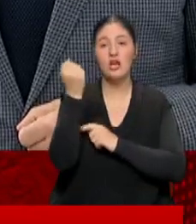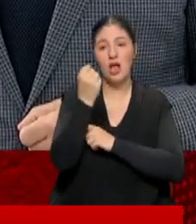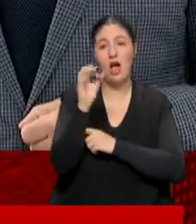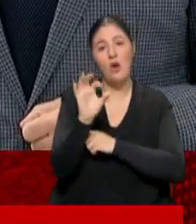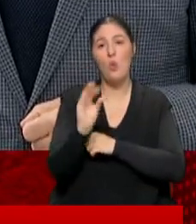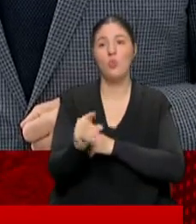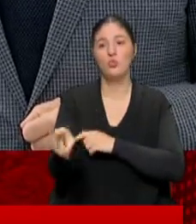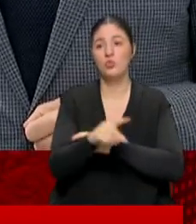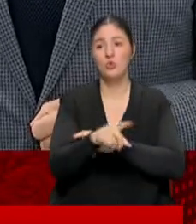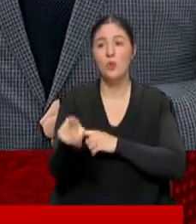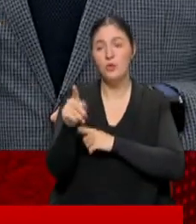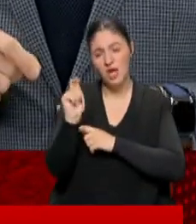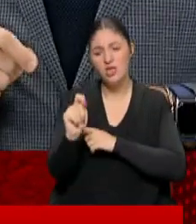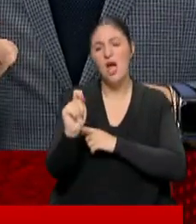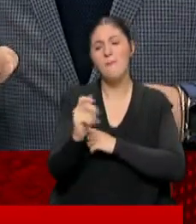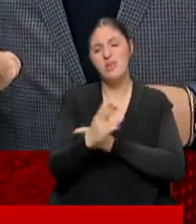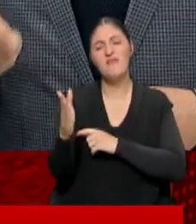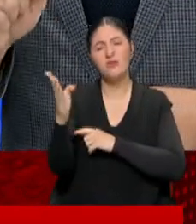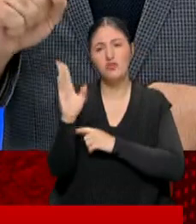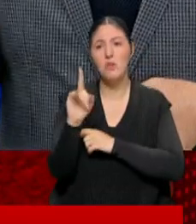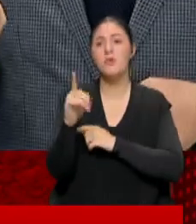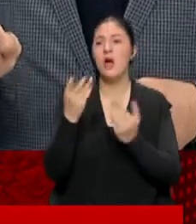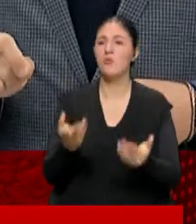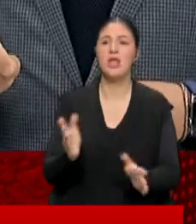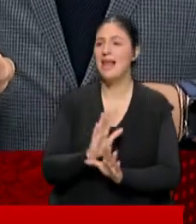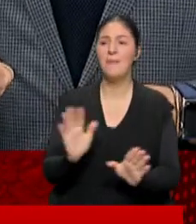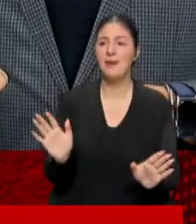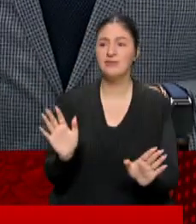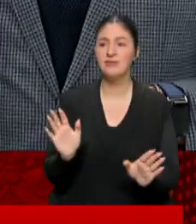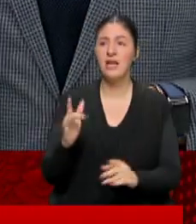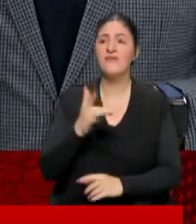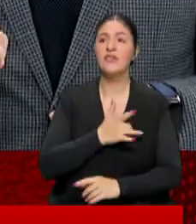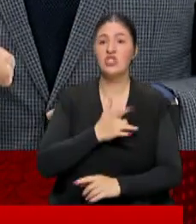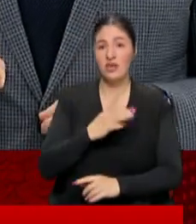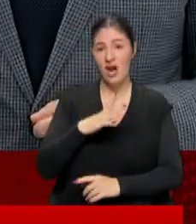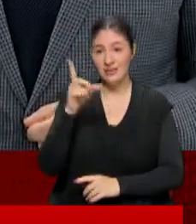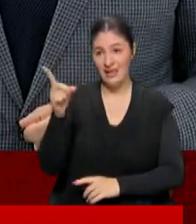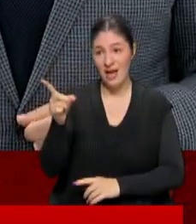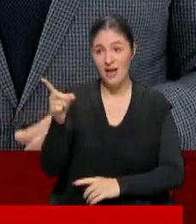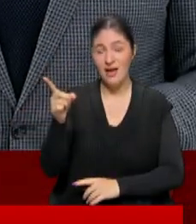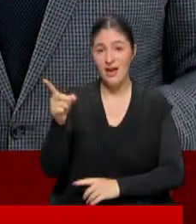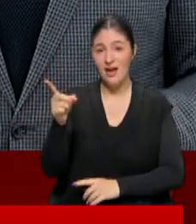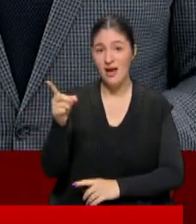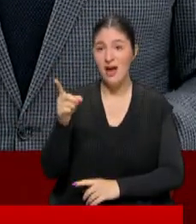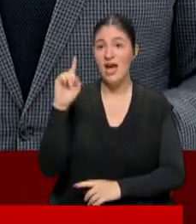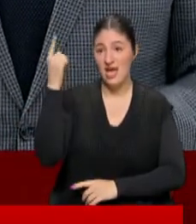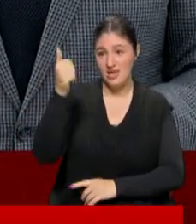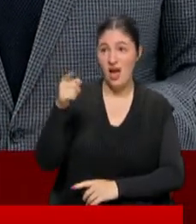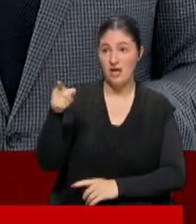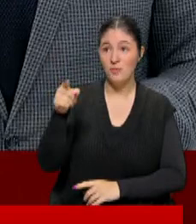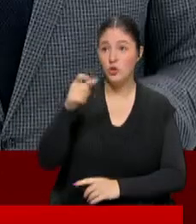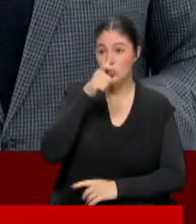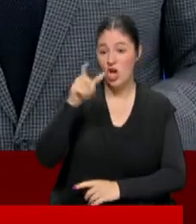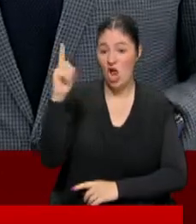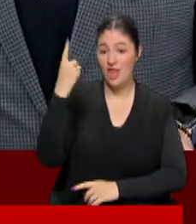oldu bunu yaptılar ve yapacaklar bu bu kabul edilemez yani vicdanları varsa iktidarda bu